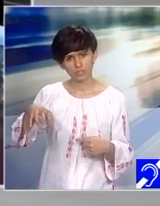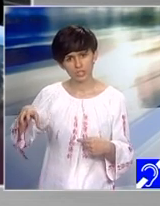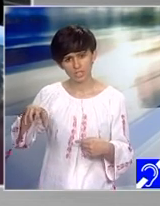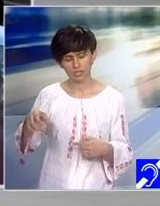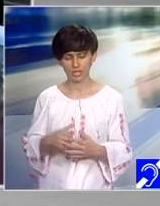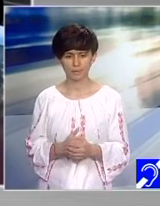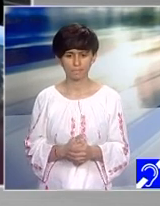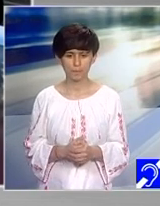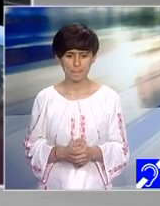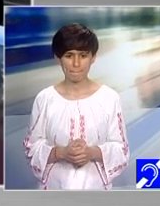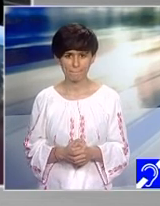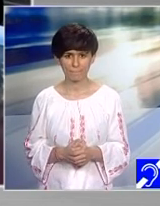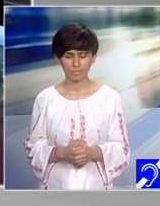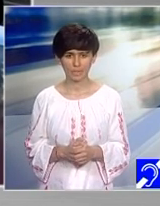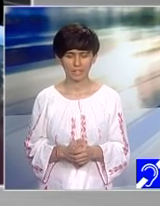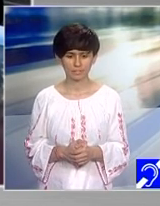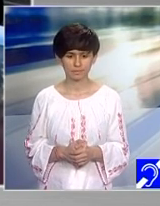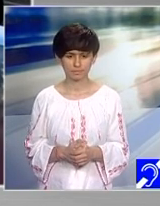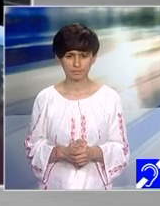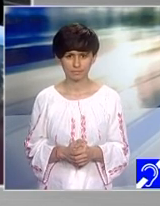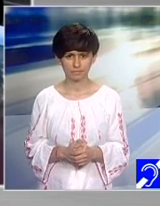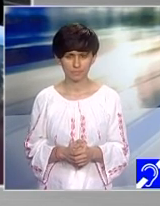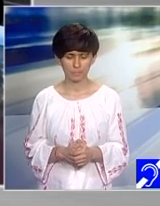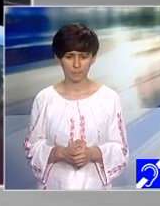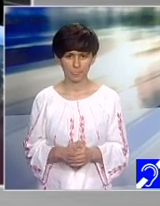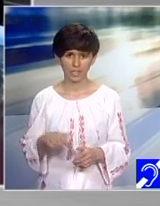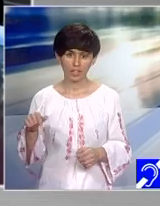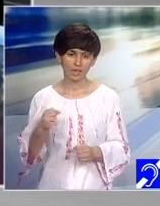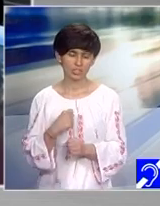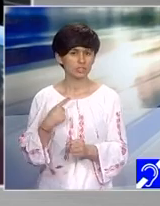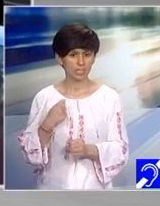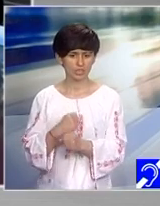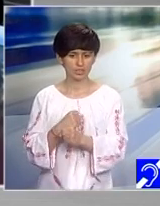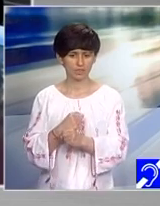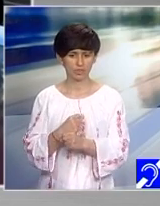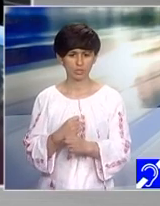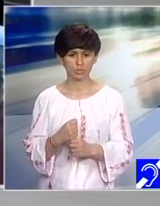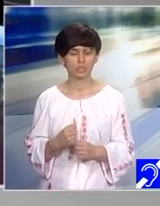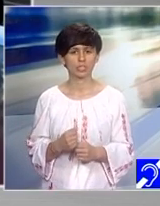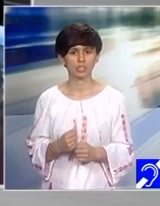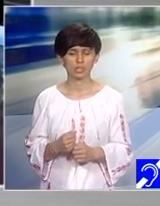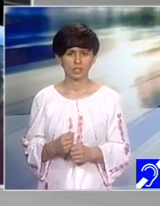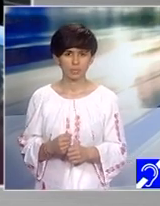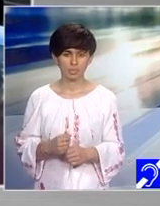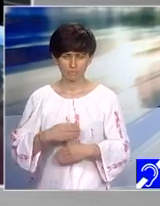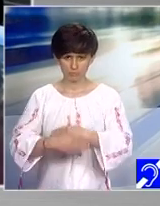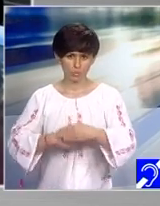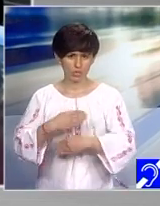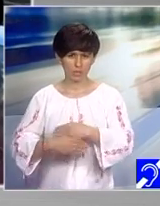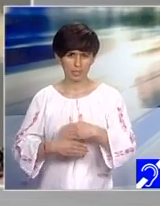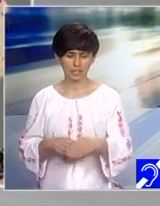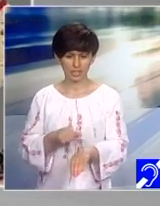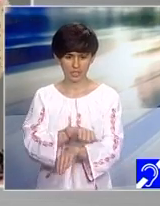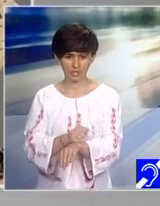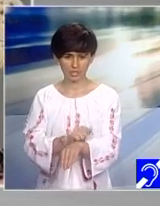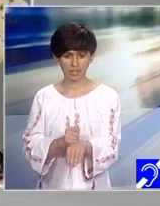acest volănaș și încrețitura, care este realizată pe cutuliță, adică materialul este încrețit